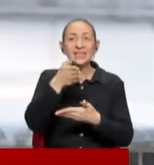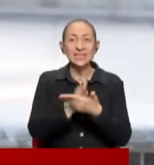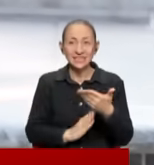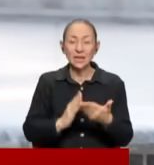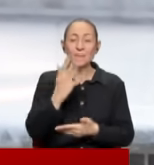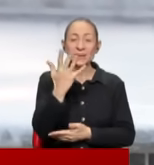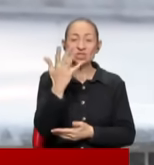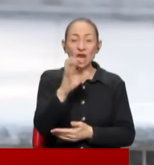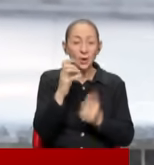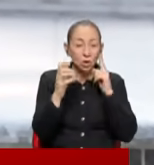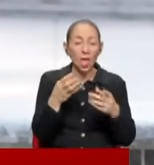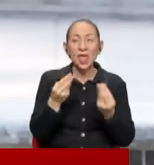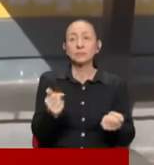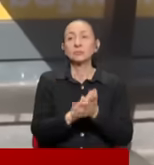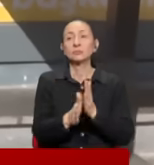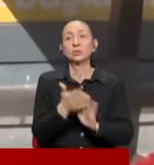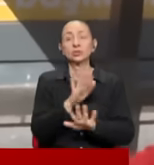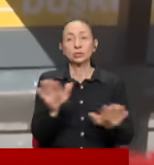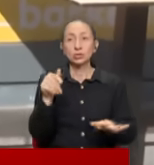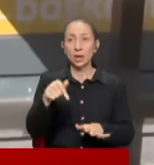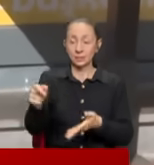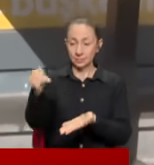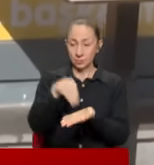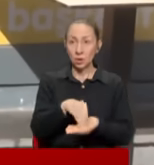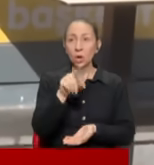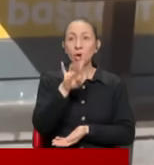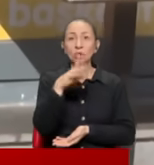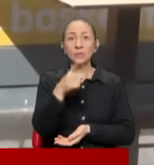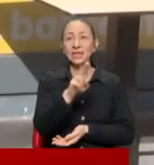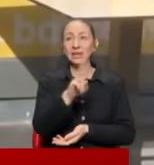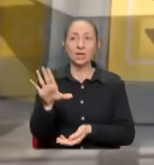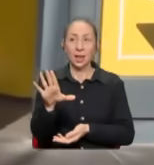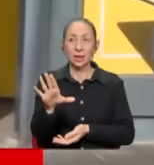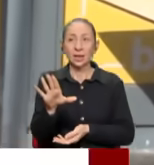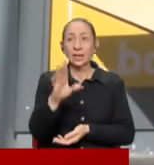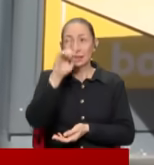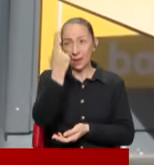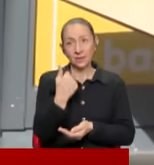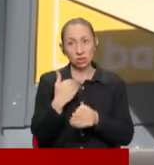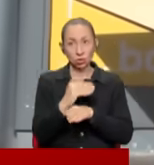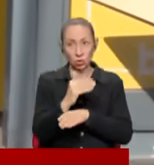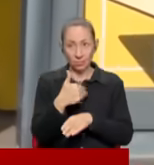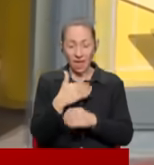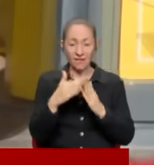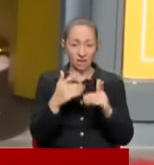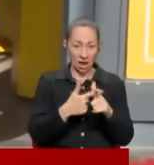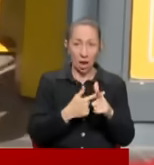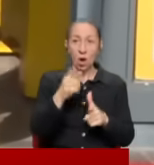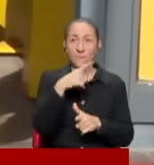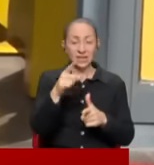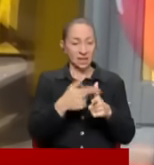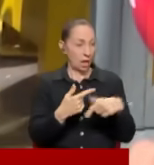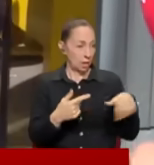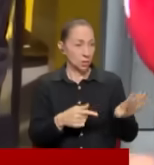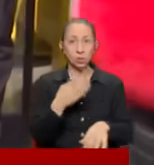yarısı 5. ayda erimiş olacak. Şu anda elime geçen para 14.750 lira. Tek başıma yaşıyorum. Evim kira, 10 bin lira